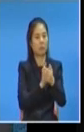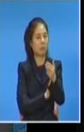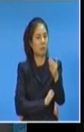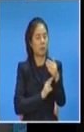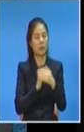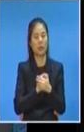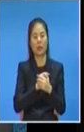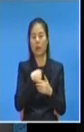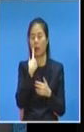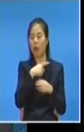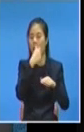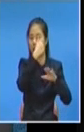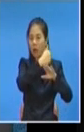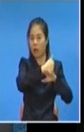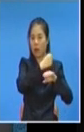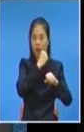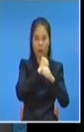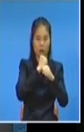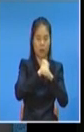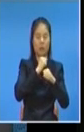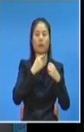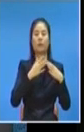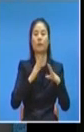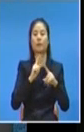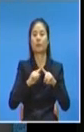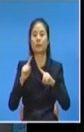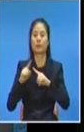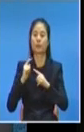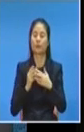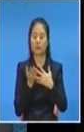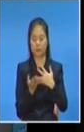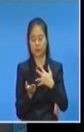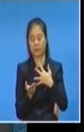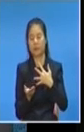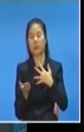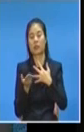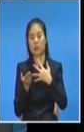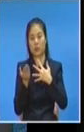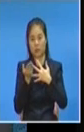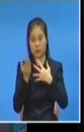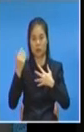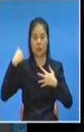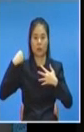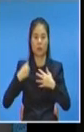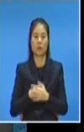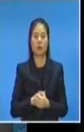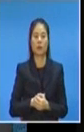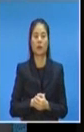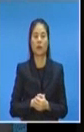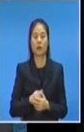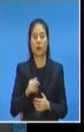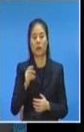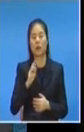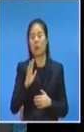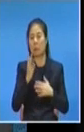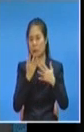ผู้กับที่เป็นอยู่แล้วเนี่ยชั้น2เนี่ยเลื่อนขึ้นไปแทนผู้กับสถานีชั้น1ไม่ใช่เอาจาก